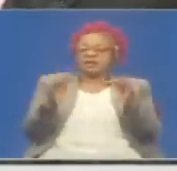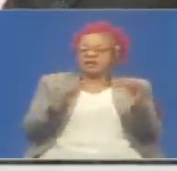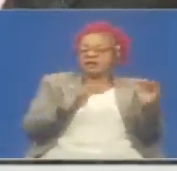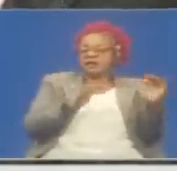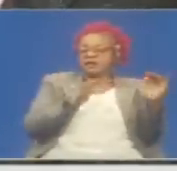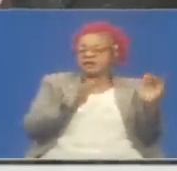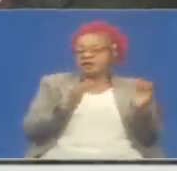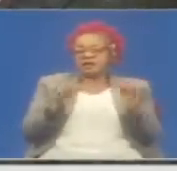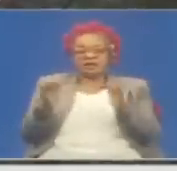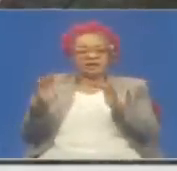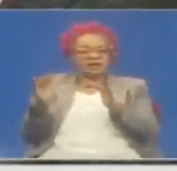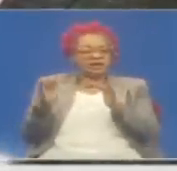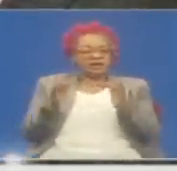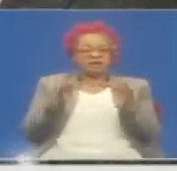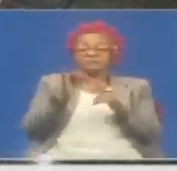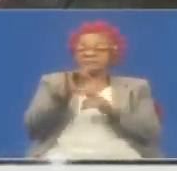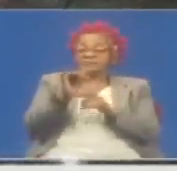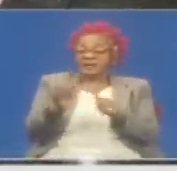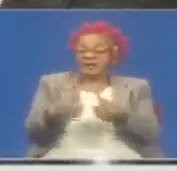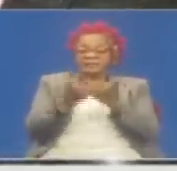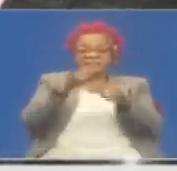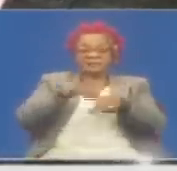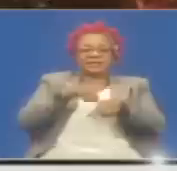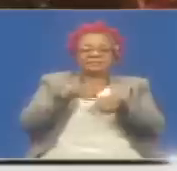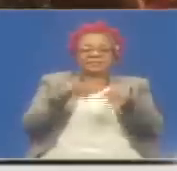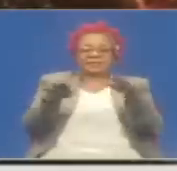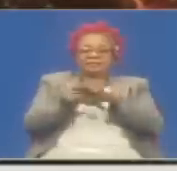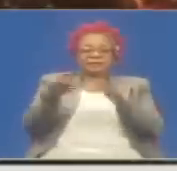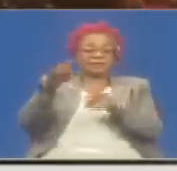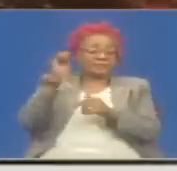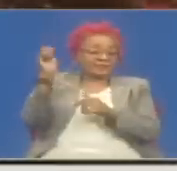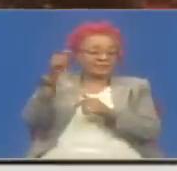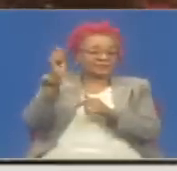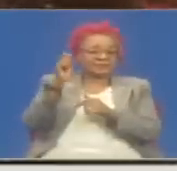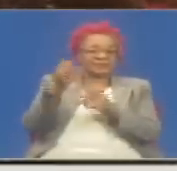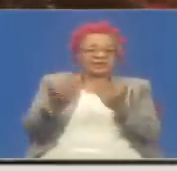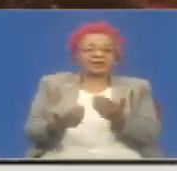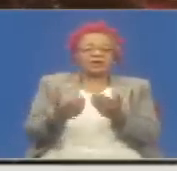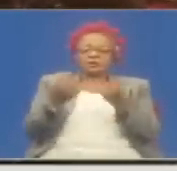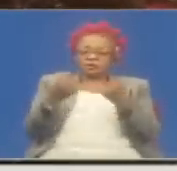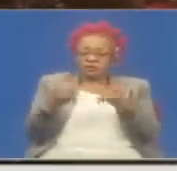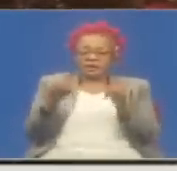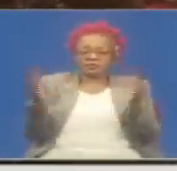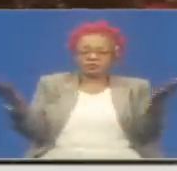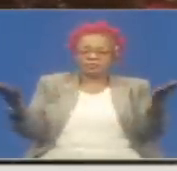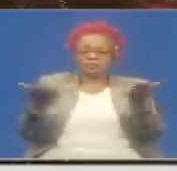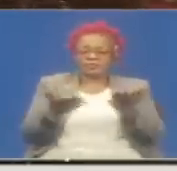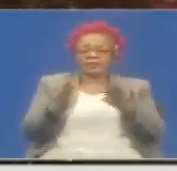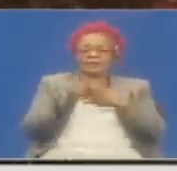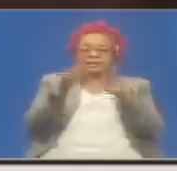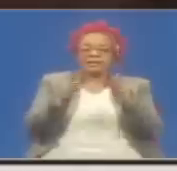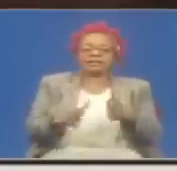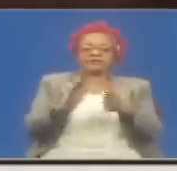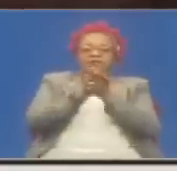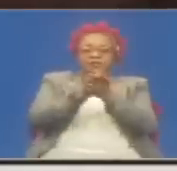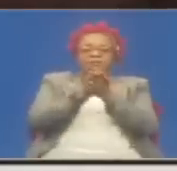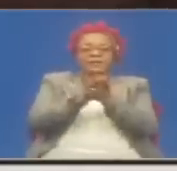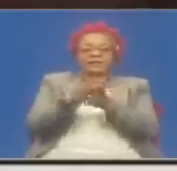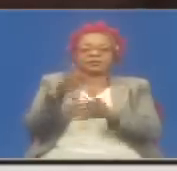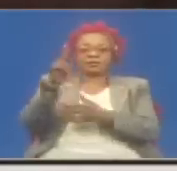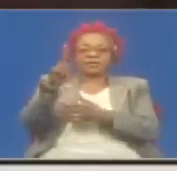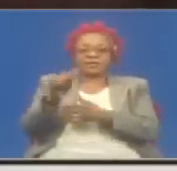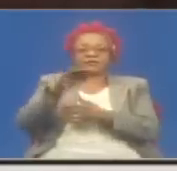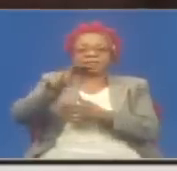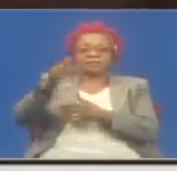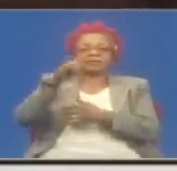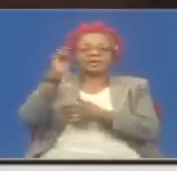Mlima Kenya unajiri wakati Naibu Rais Rigathi Gachagua anajikakamua kuwaleta pamoja viongozi wa Jubilee na UDA wa Mlima